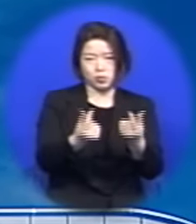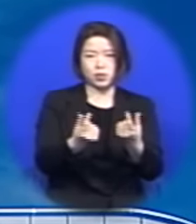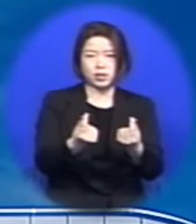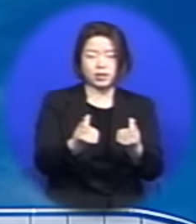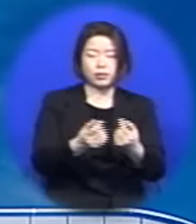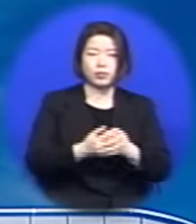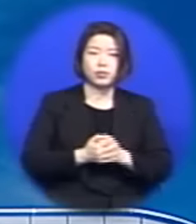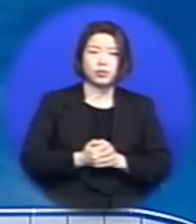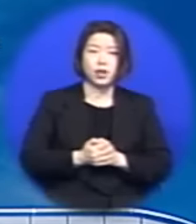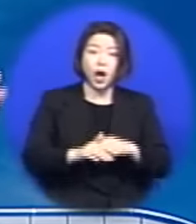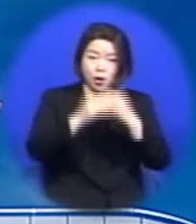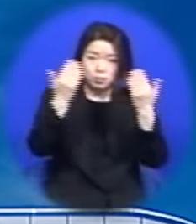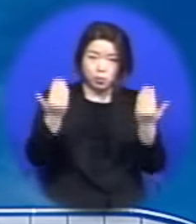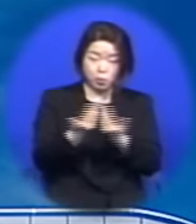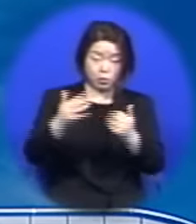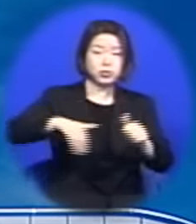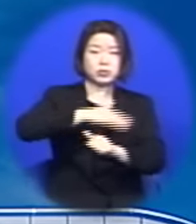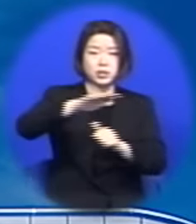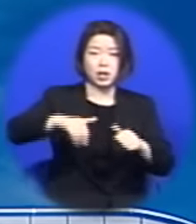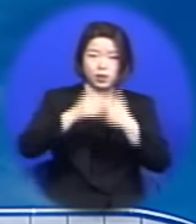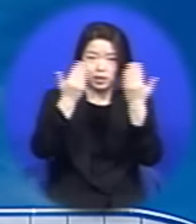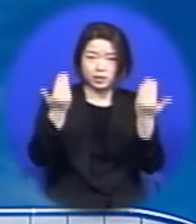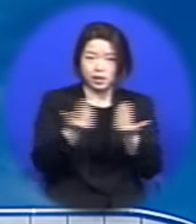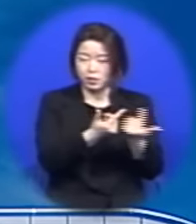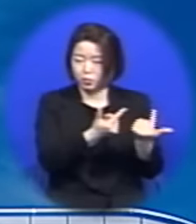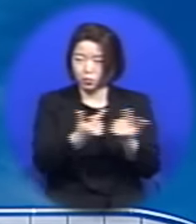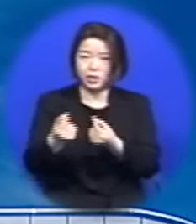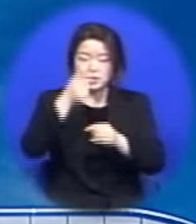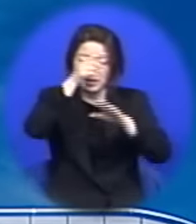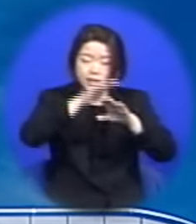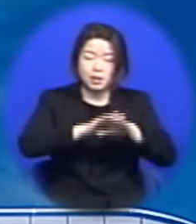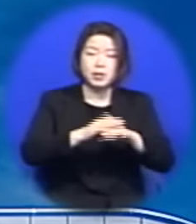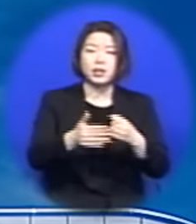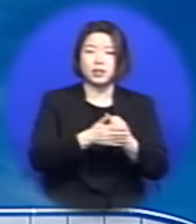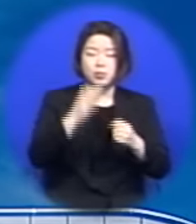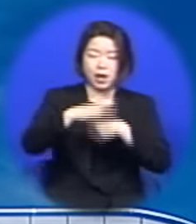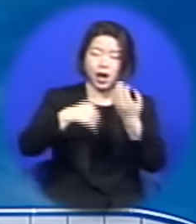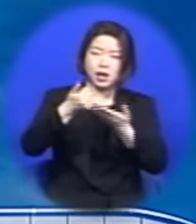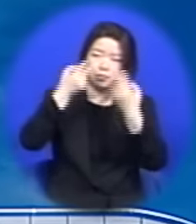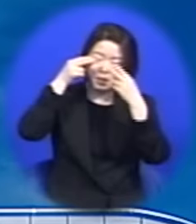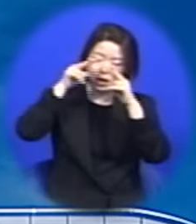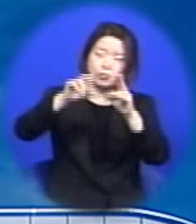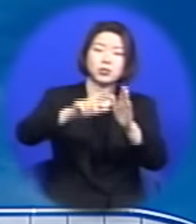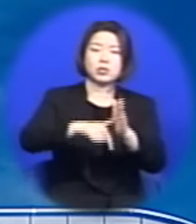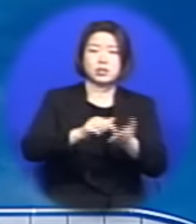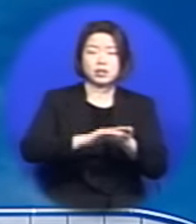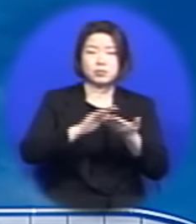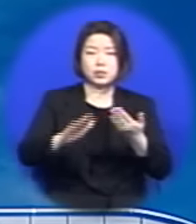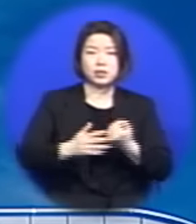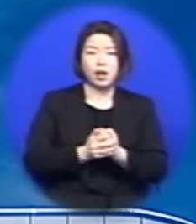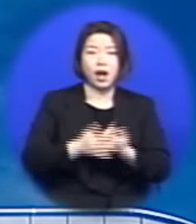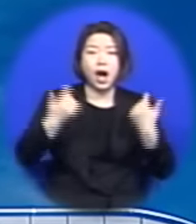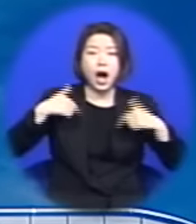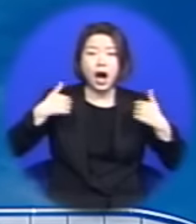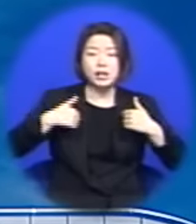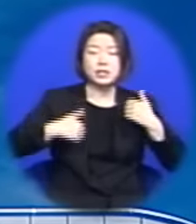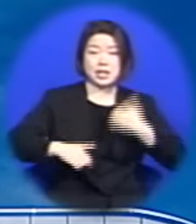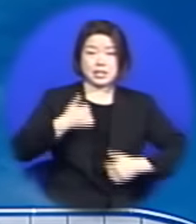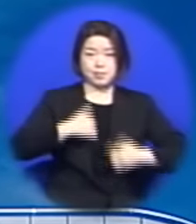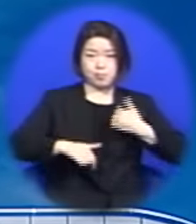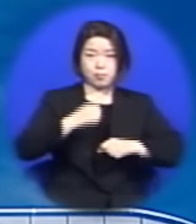시간입니다 모든 상황이 다 배니까 하나님을 보는 시간 여러분 항상